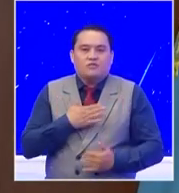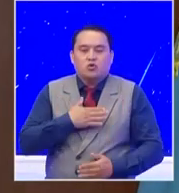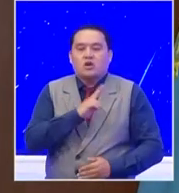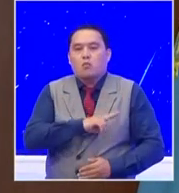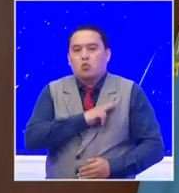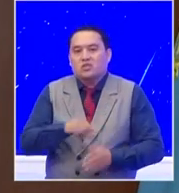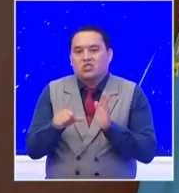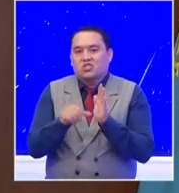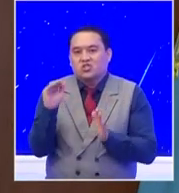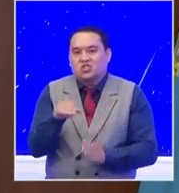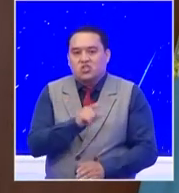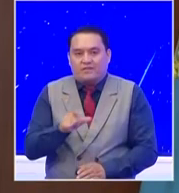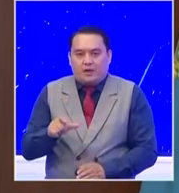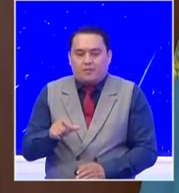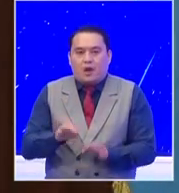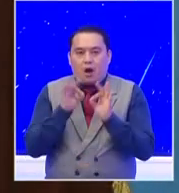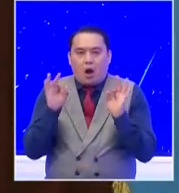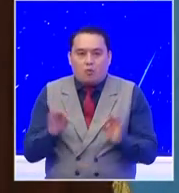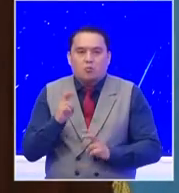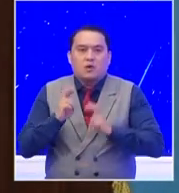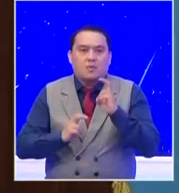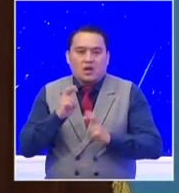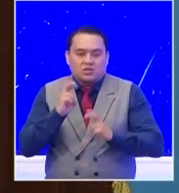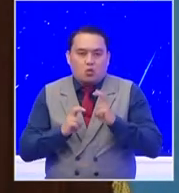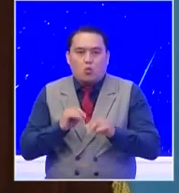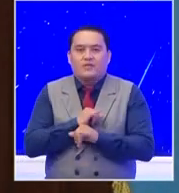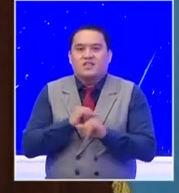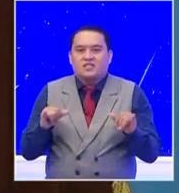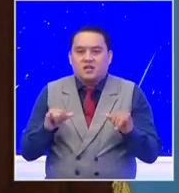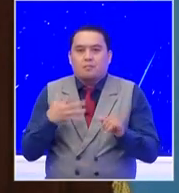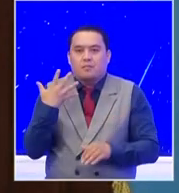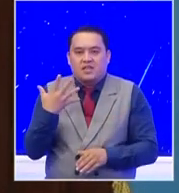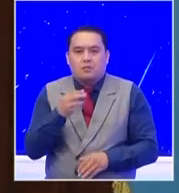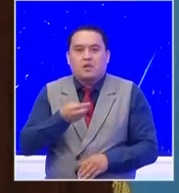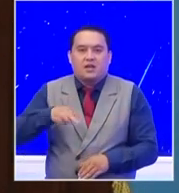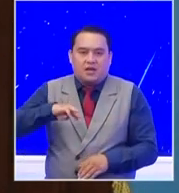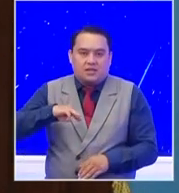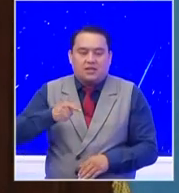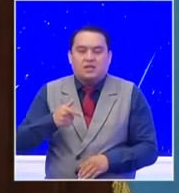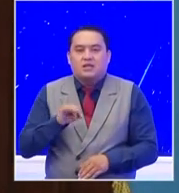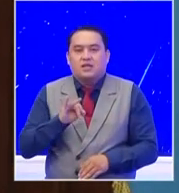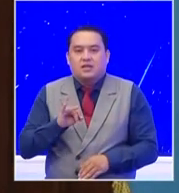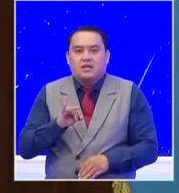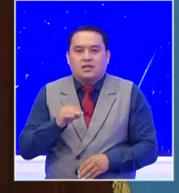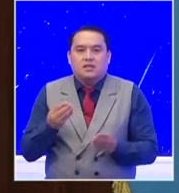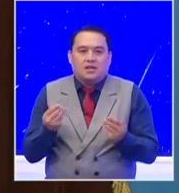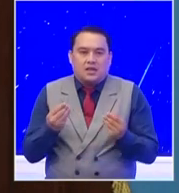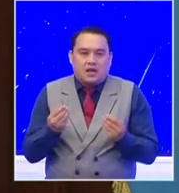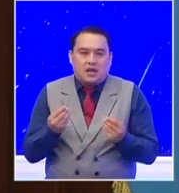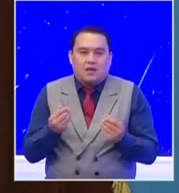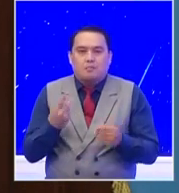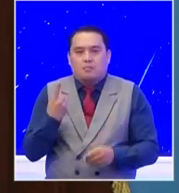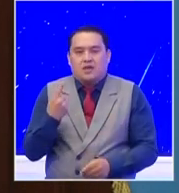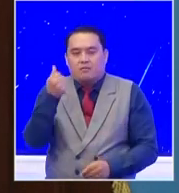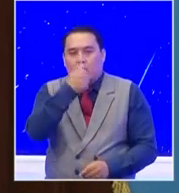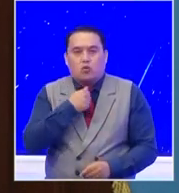работает 6 тысяч человек. Еще вот объем промышленного производства вырос на с 5 миллиардов тенге в 2001